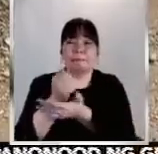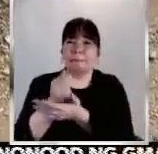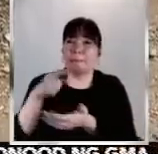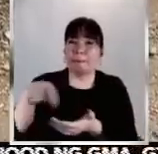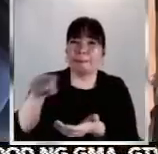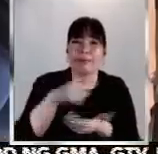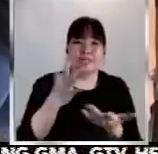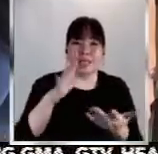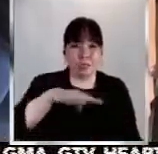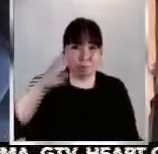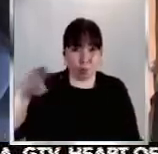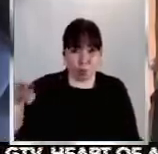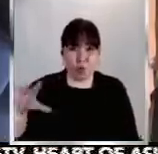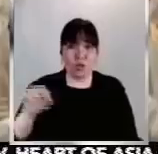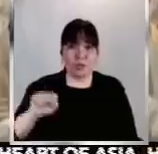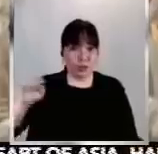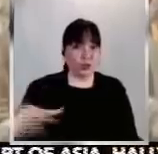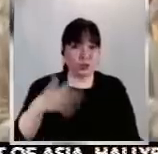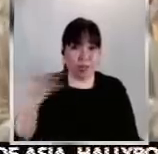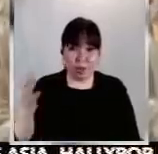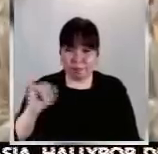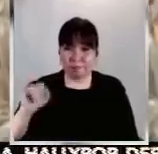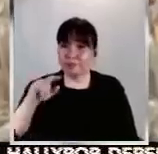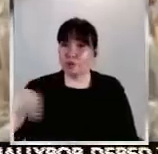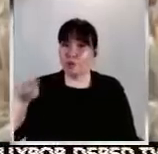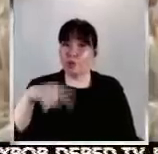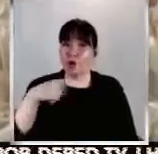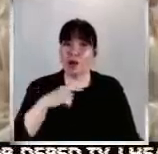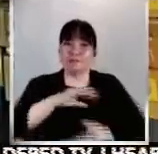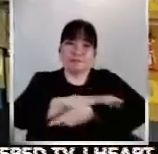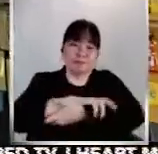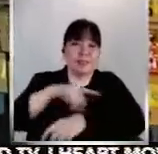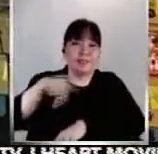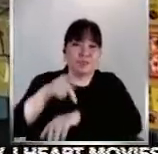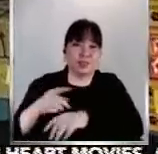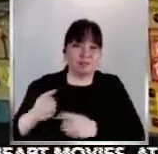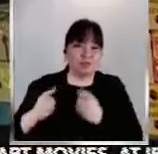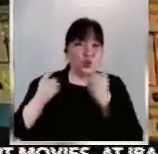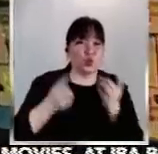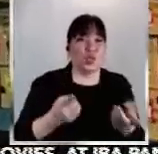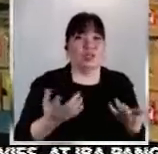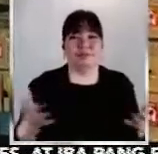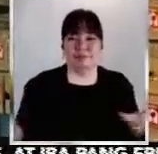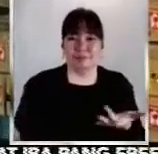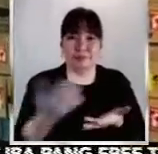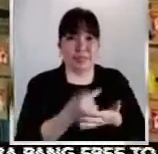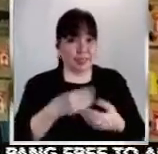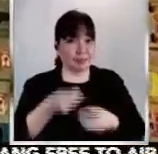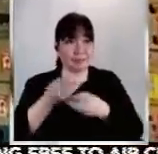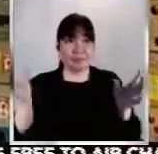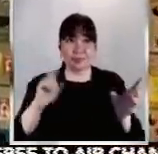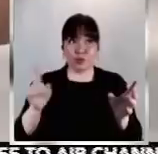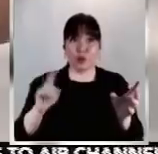Bohol at Siargao Island sa pamamagitan ng Bayanihan Pilipinas Donation Drive. Mamamahagi rin daw sila ng mga